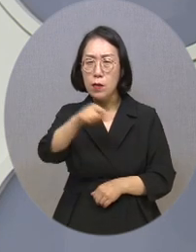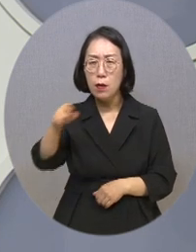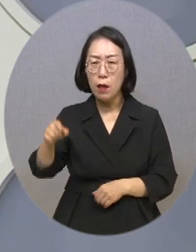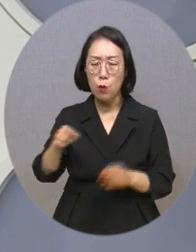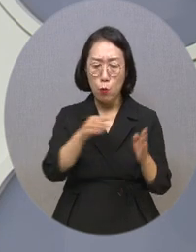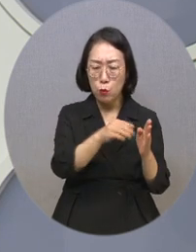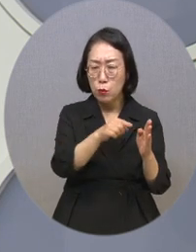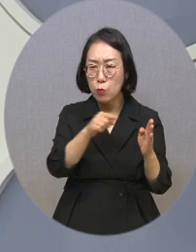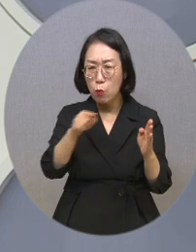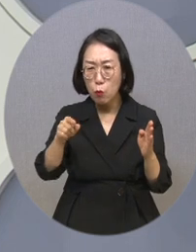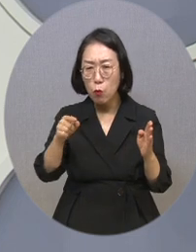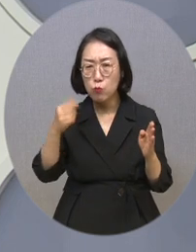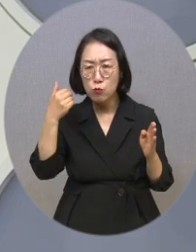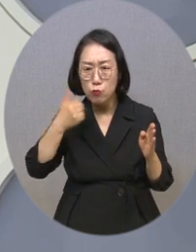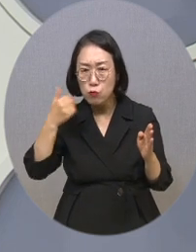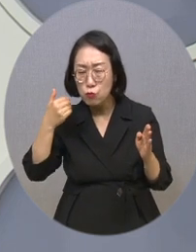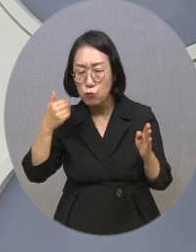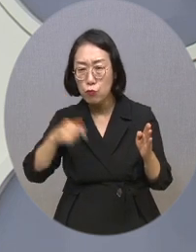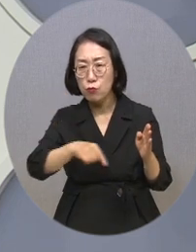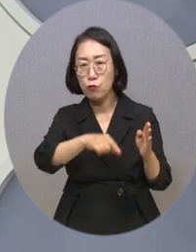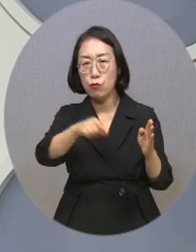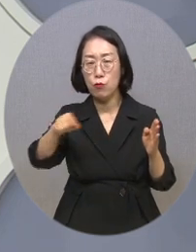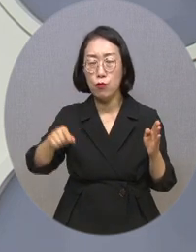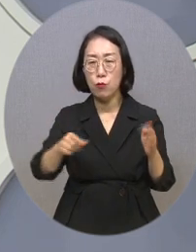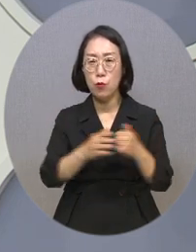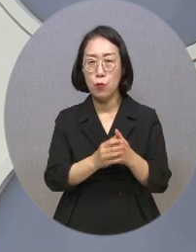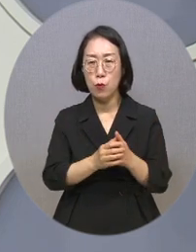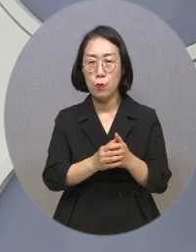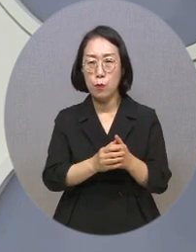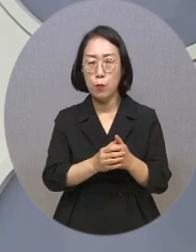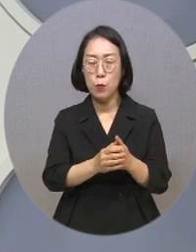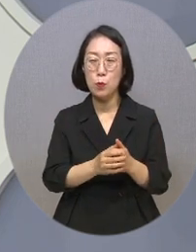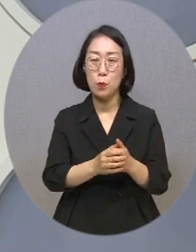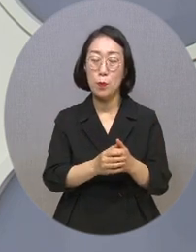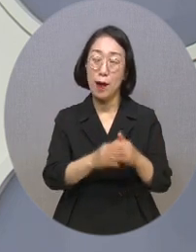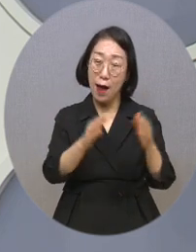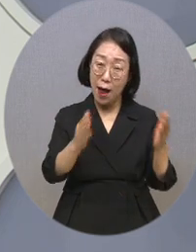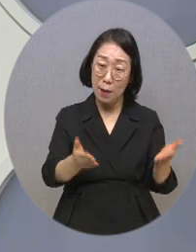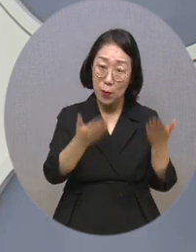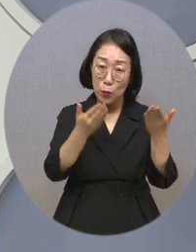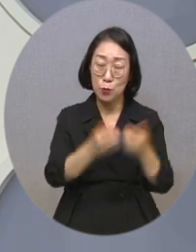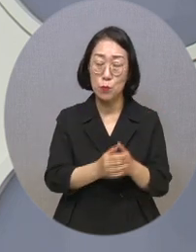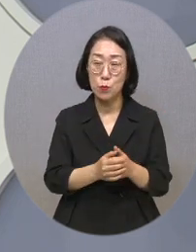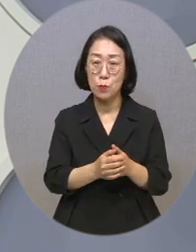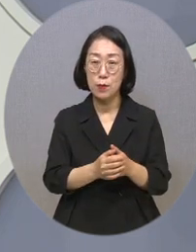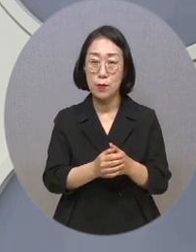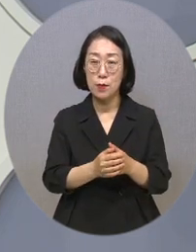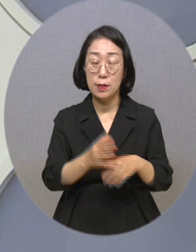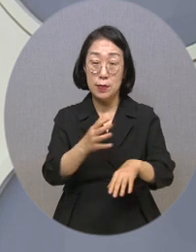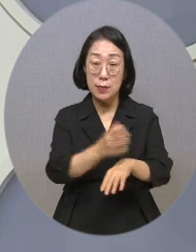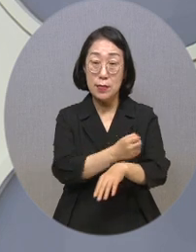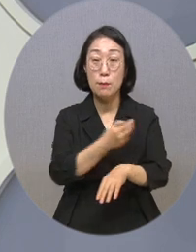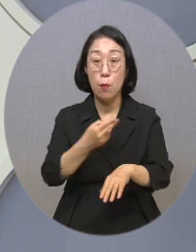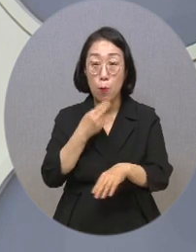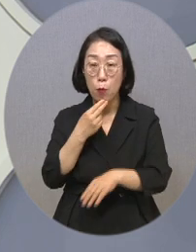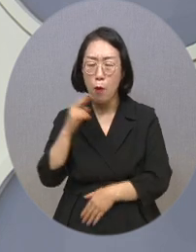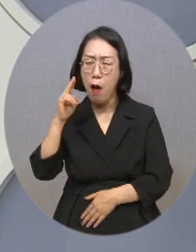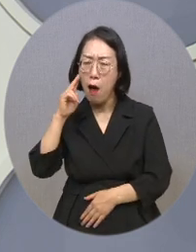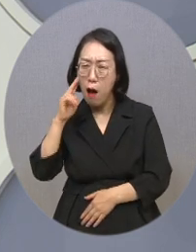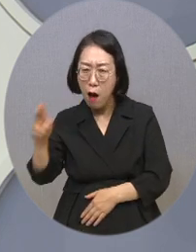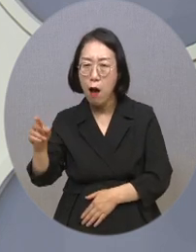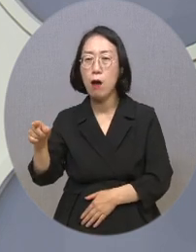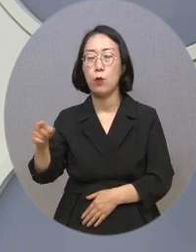넓게 해서 아주 경한 친구들도 있고, 그 어려운 애들도 있고 그렇거든요. 그러니까 아주